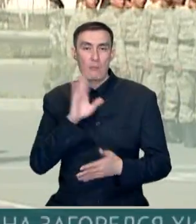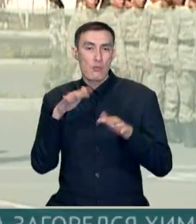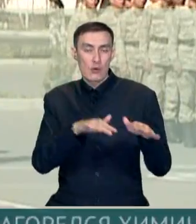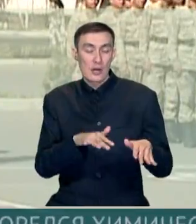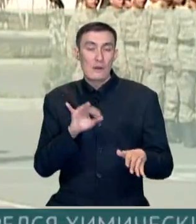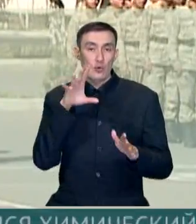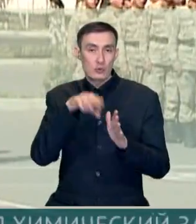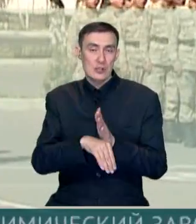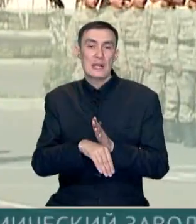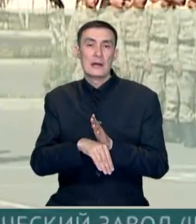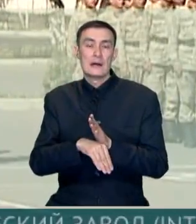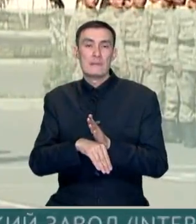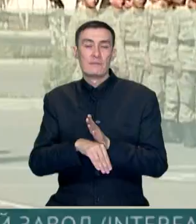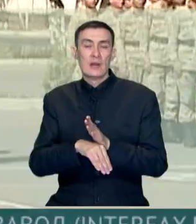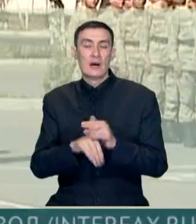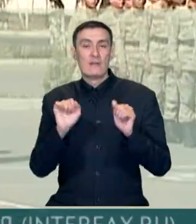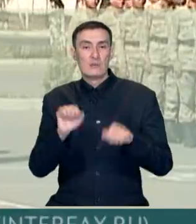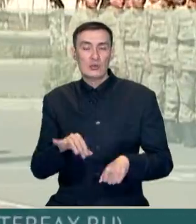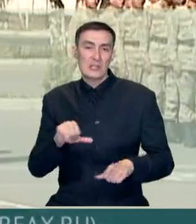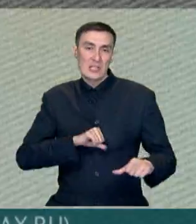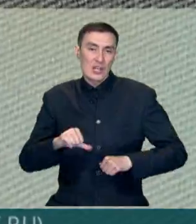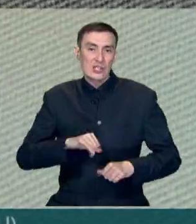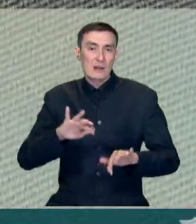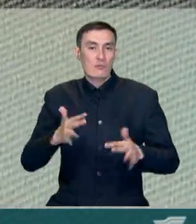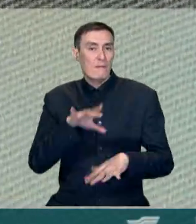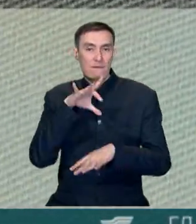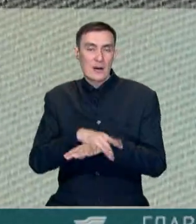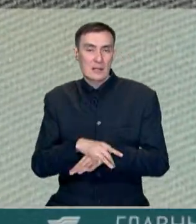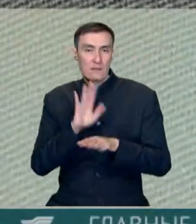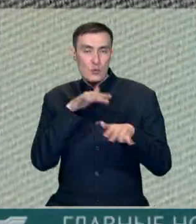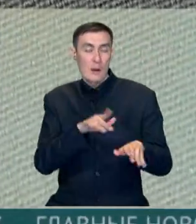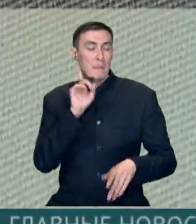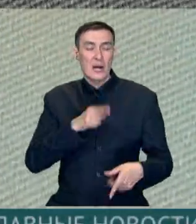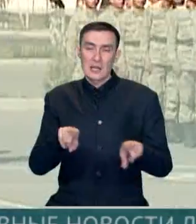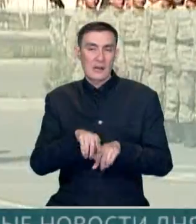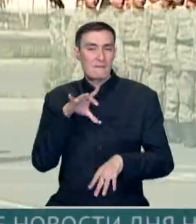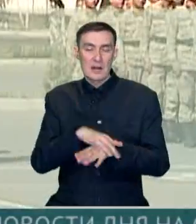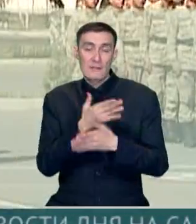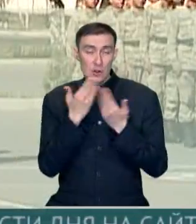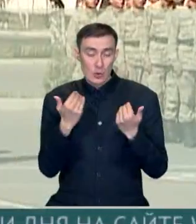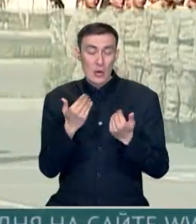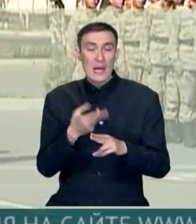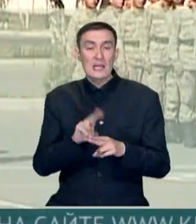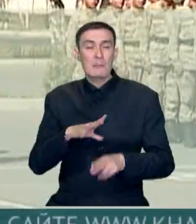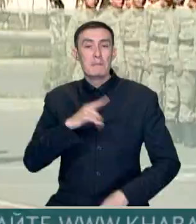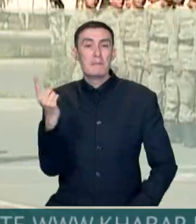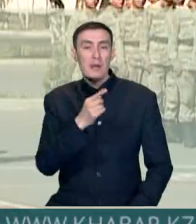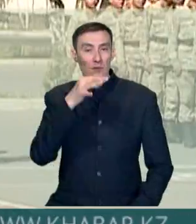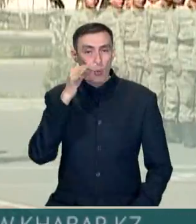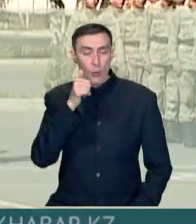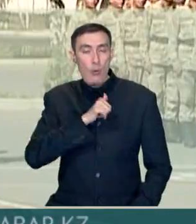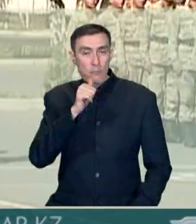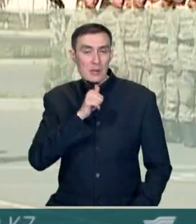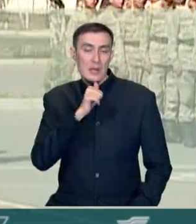в том числе для реагирования на возможные террористические проявления на Каспии. Пока таких не было. Сейчас это будут первые опытные образцы,